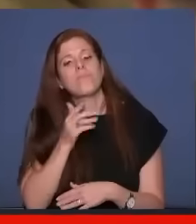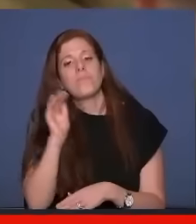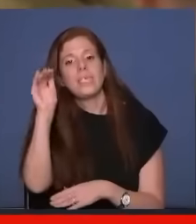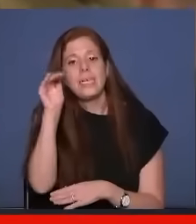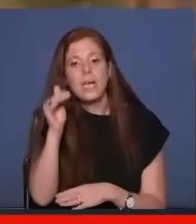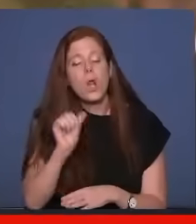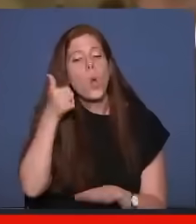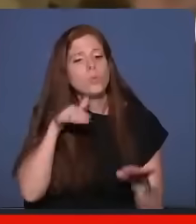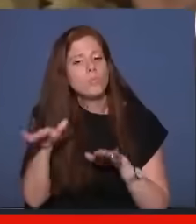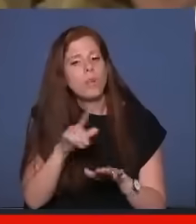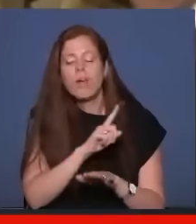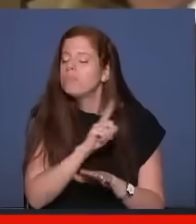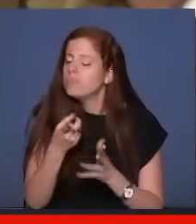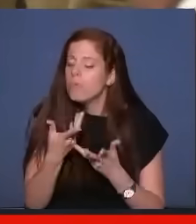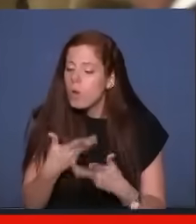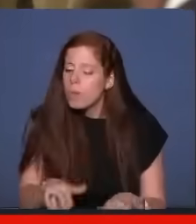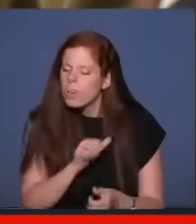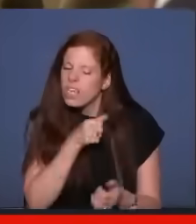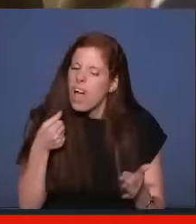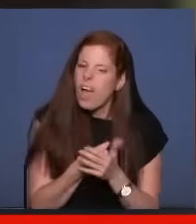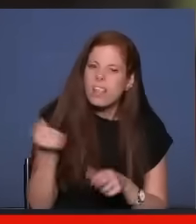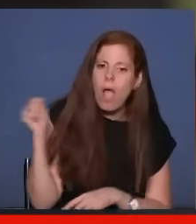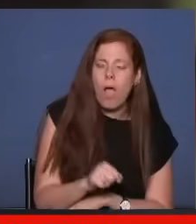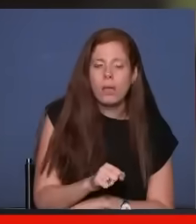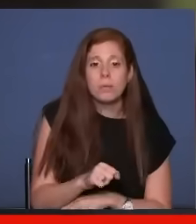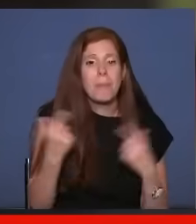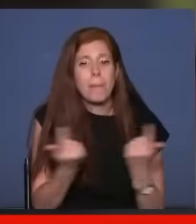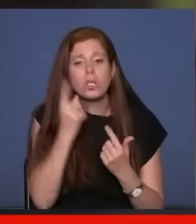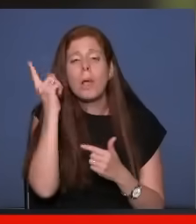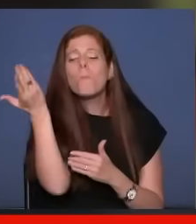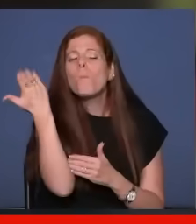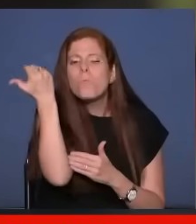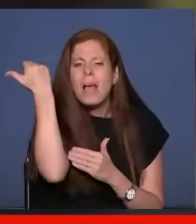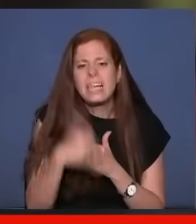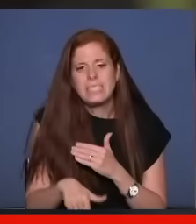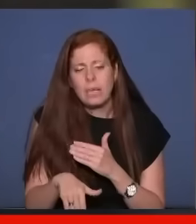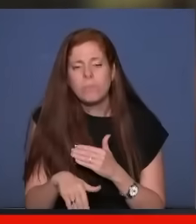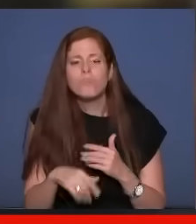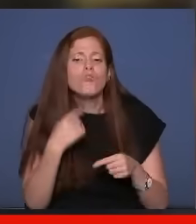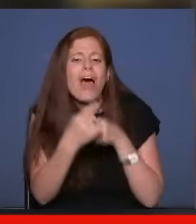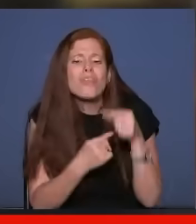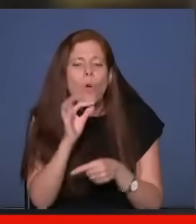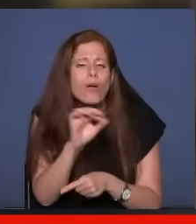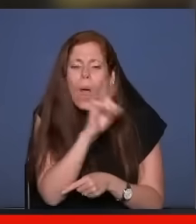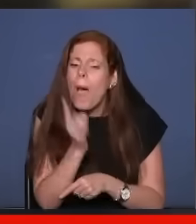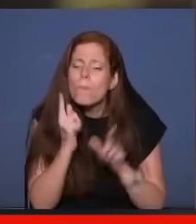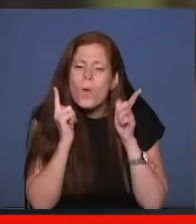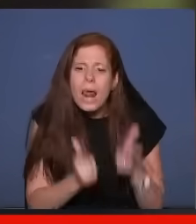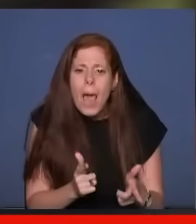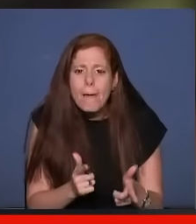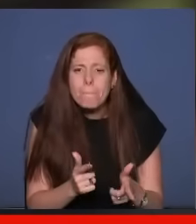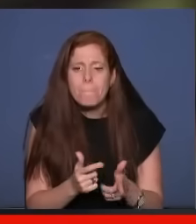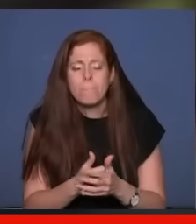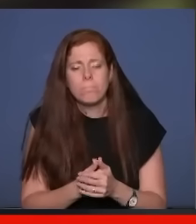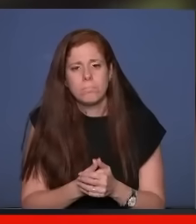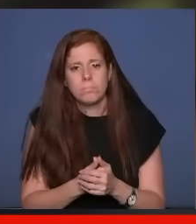שלא להרפות עד להכרעה. מלחמה שהייתה אמורה להסתיים כבר מזמן, שהדור שלך בכלל לא היה אמור להילחם.